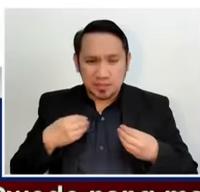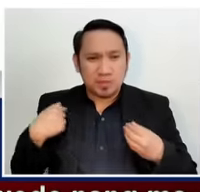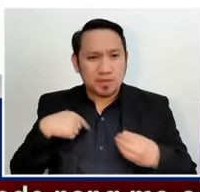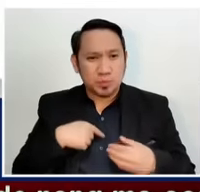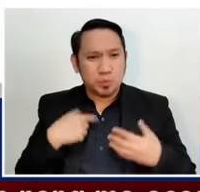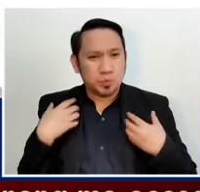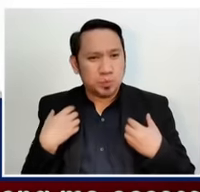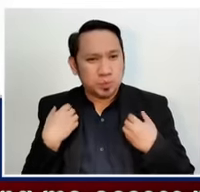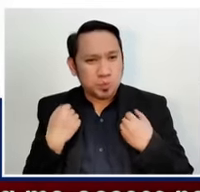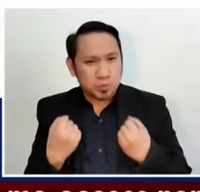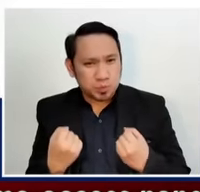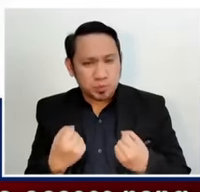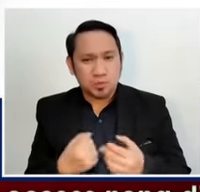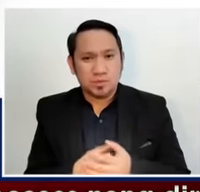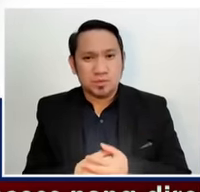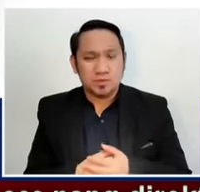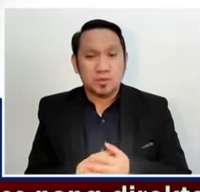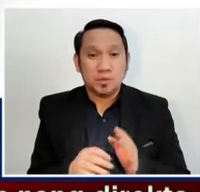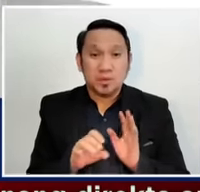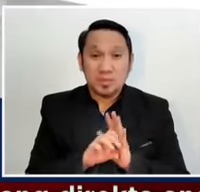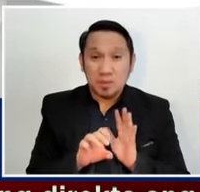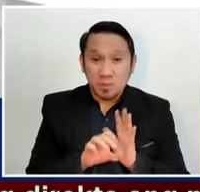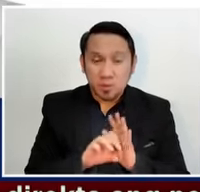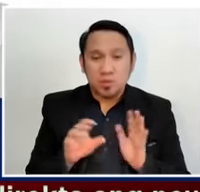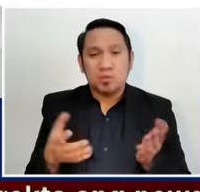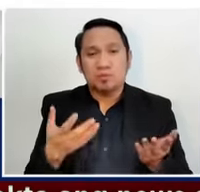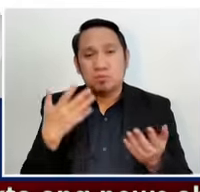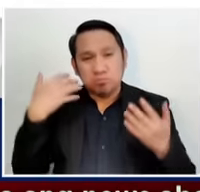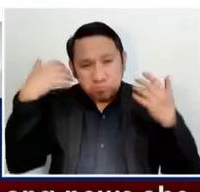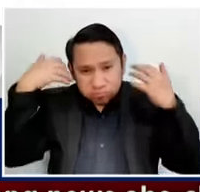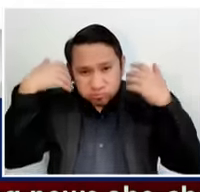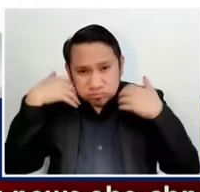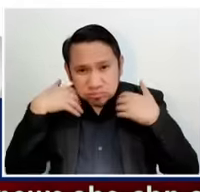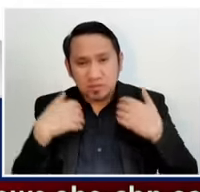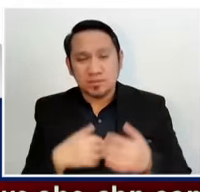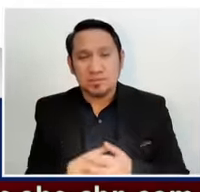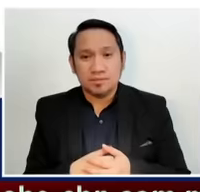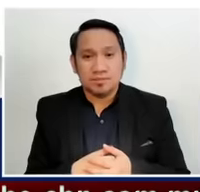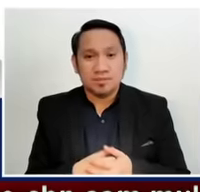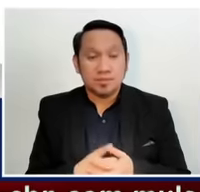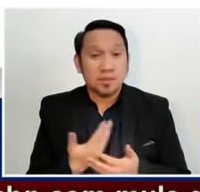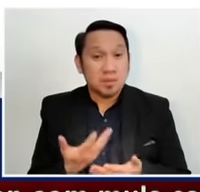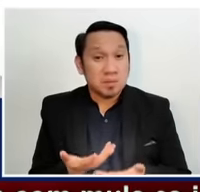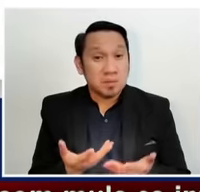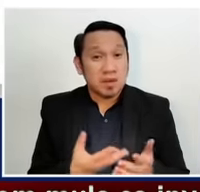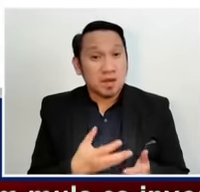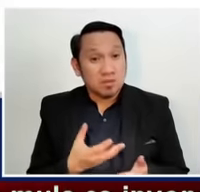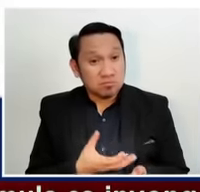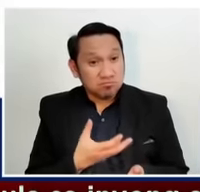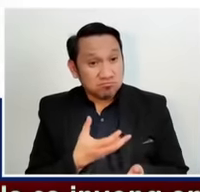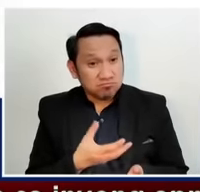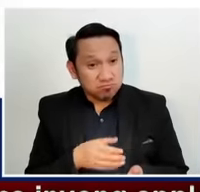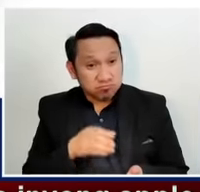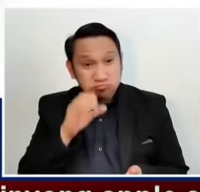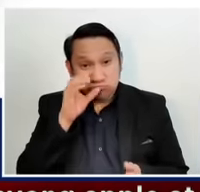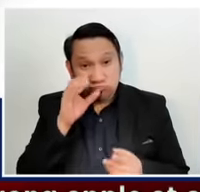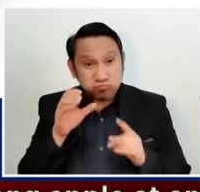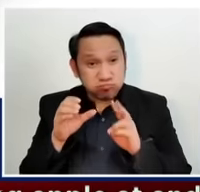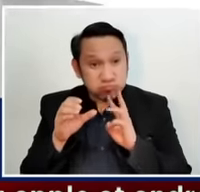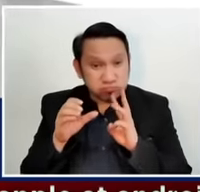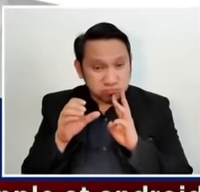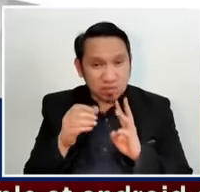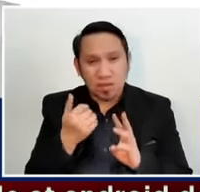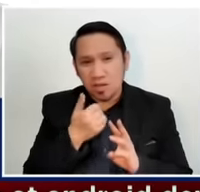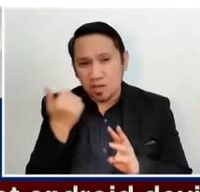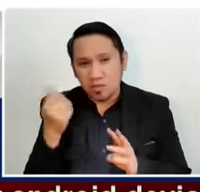ay nawawala due to sabi natin yung sobrang pagpapawis. Bukod sa pag-inom ng tubig at electrolyte drinks, may mga paraan